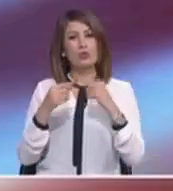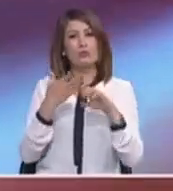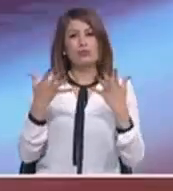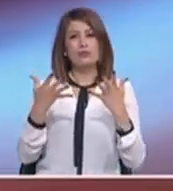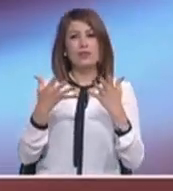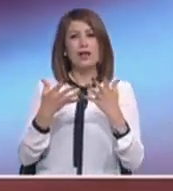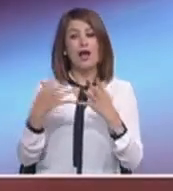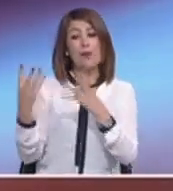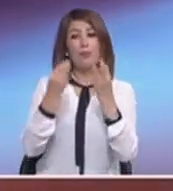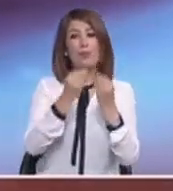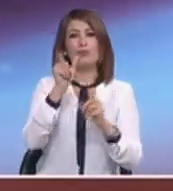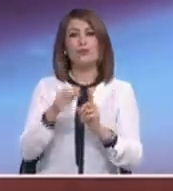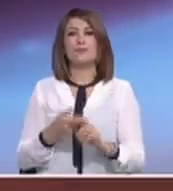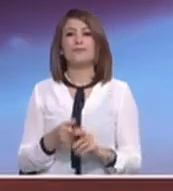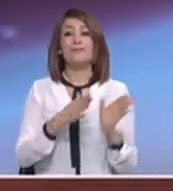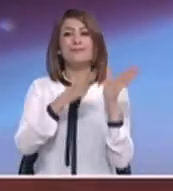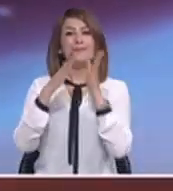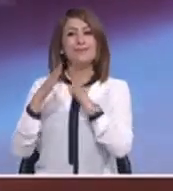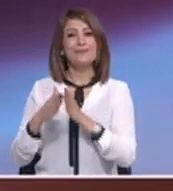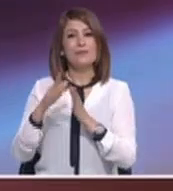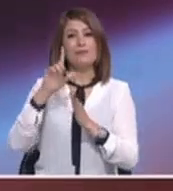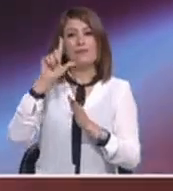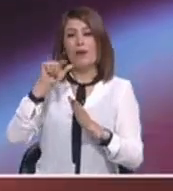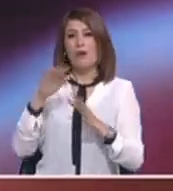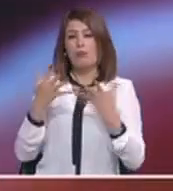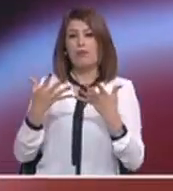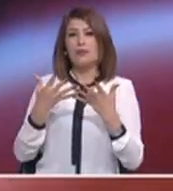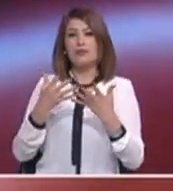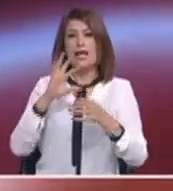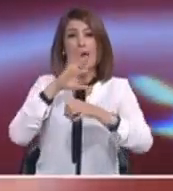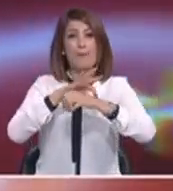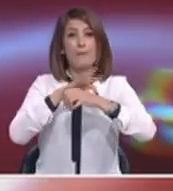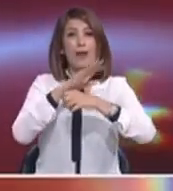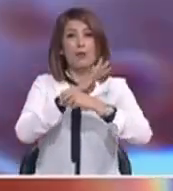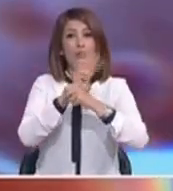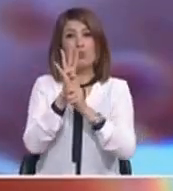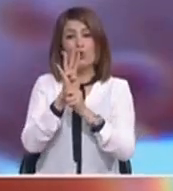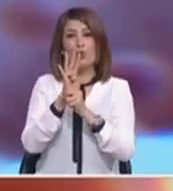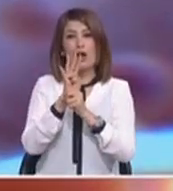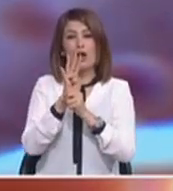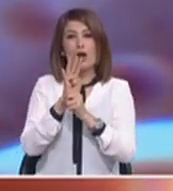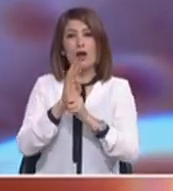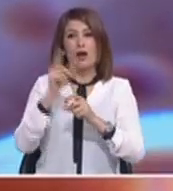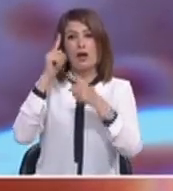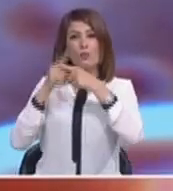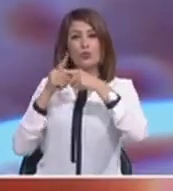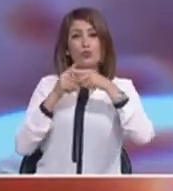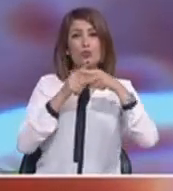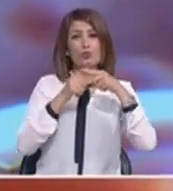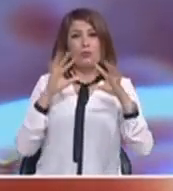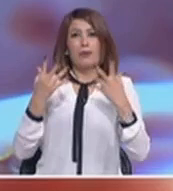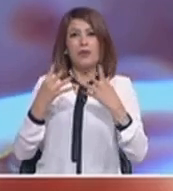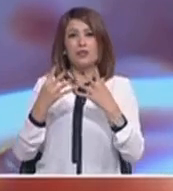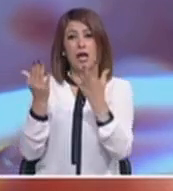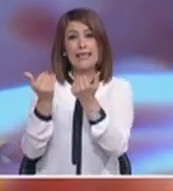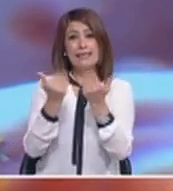في سوره التحليل ايجابي اه وعندها اعراض ما يتولى هي عندها الاعراض وان تستنى